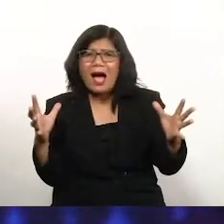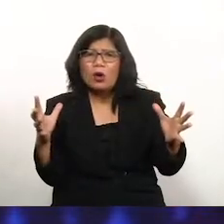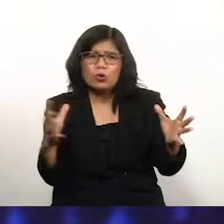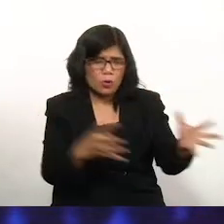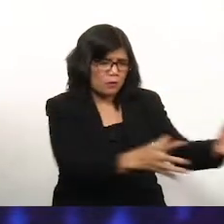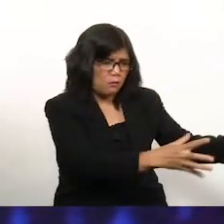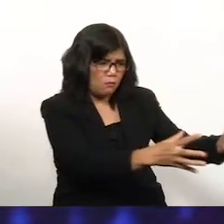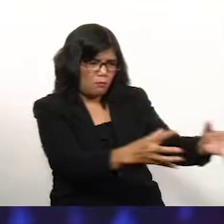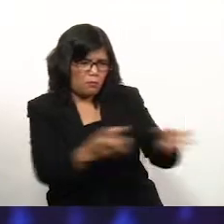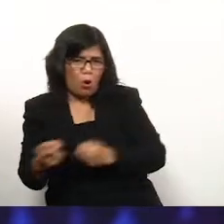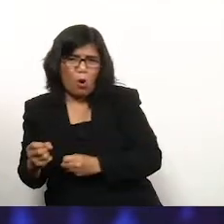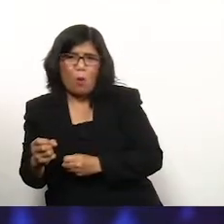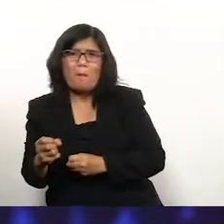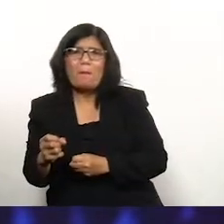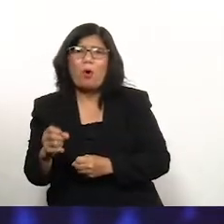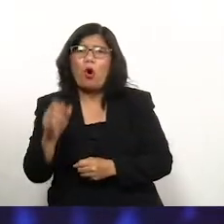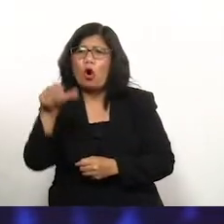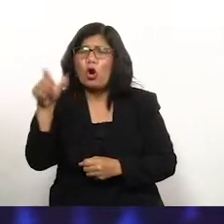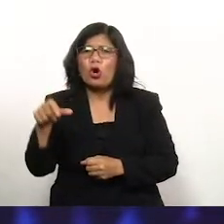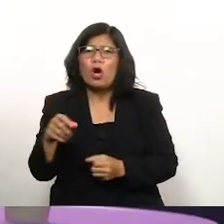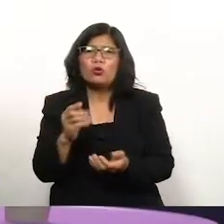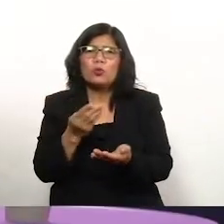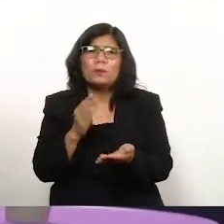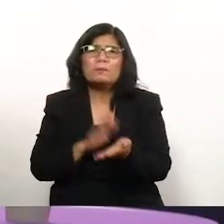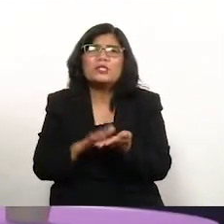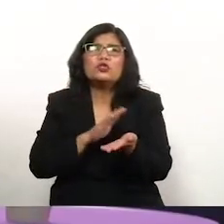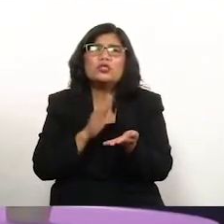lebih banyak orang masuk lem kerajaan yang bernama perjudian